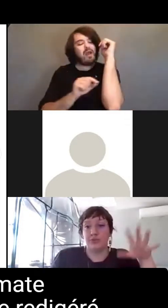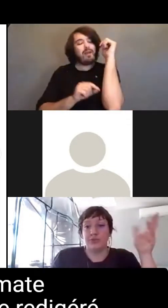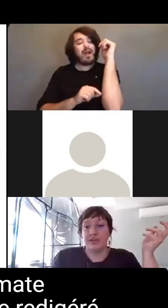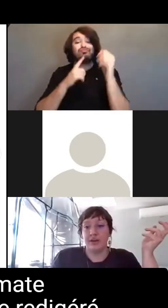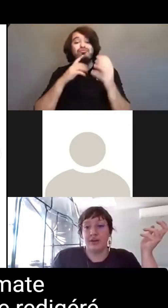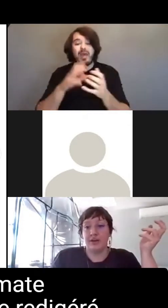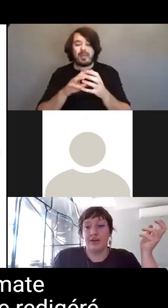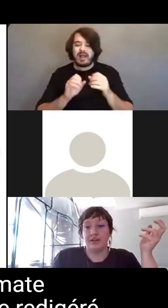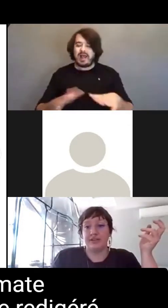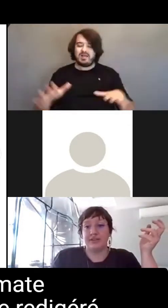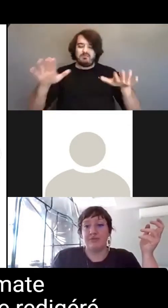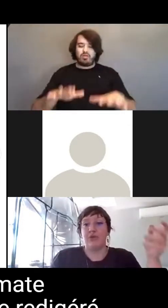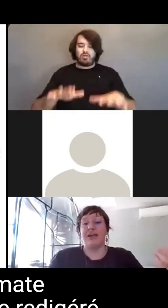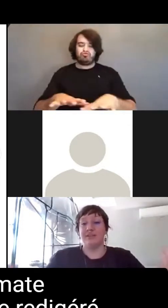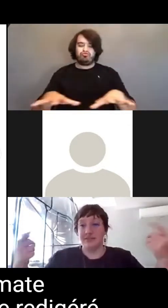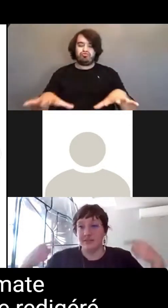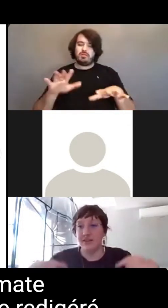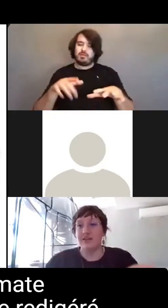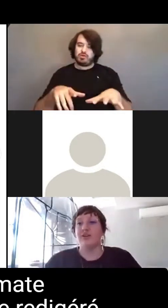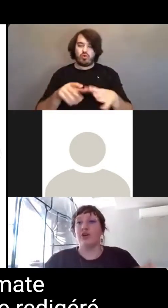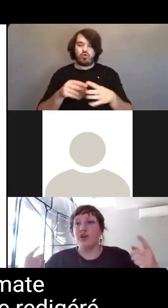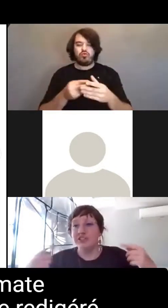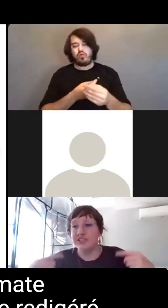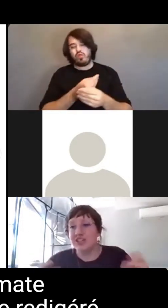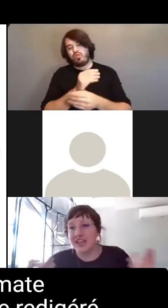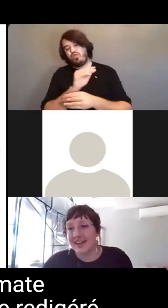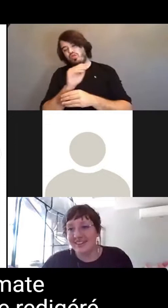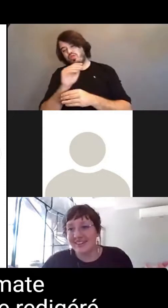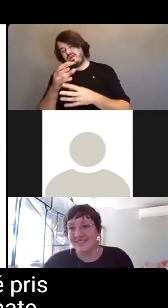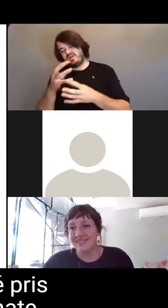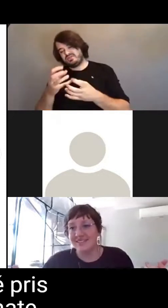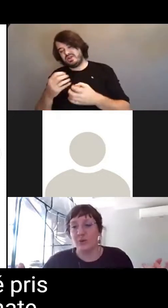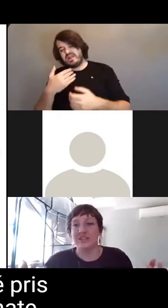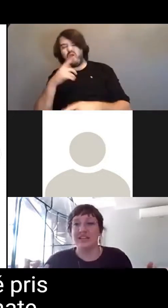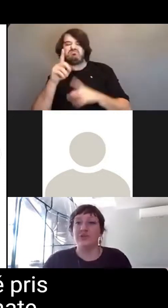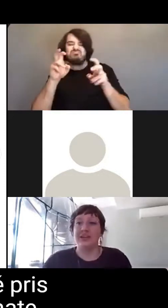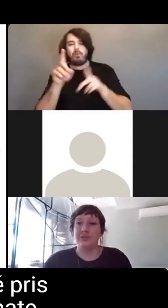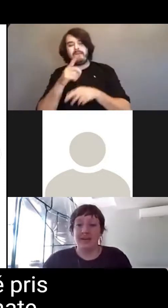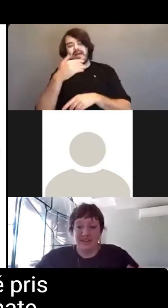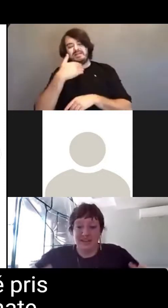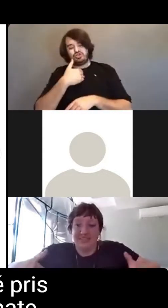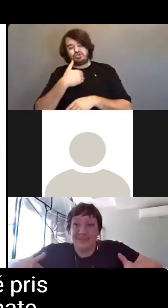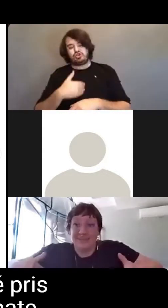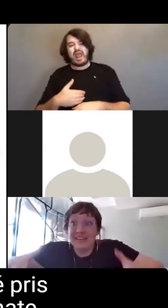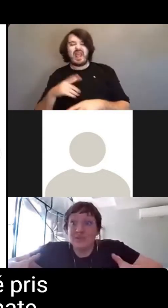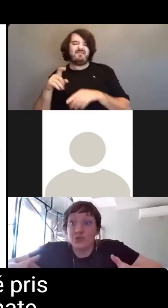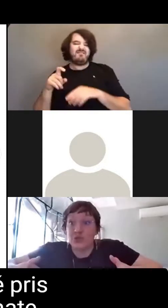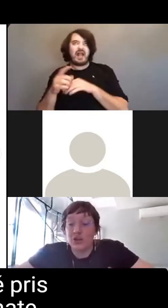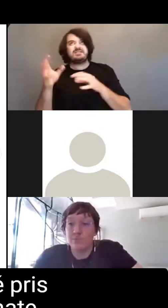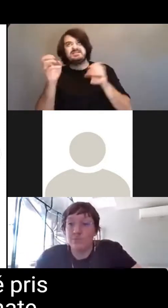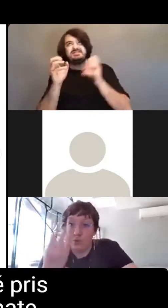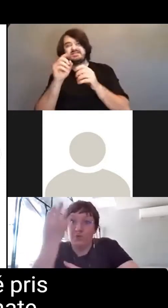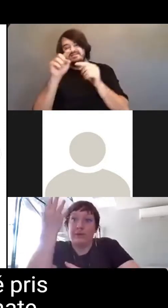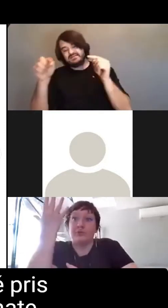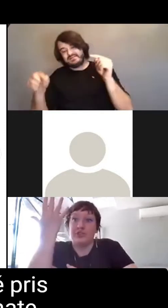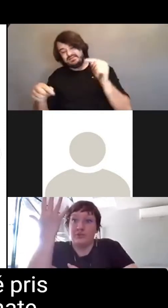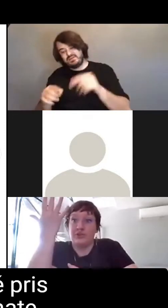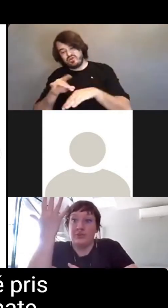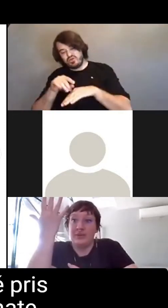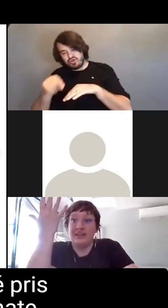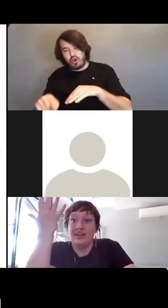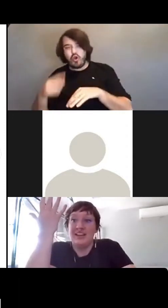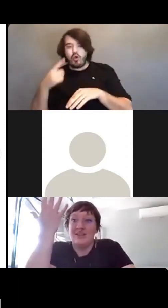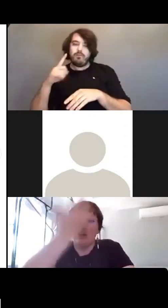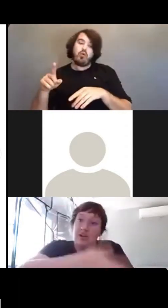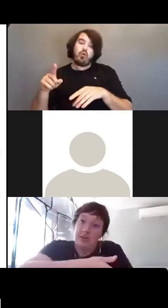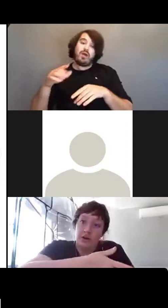bac, puis ça va être redigéré. Donc, les nutriments qui avaient été pris du sol pour faire pousser votre